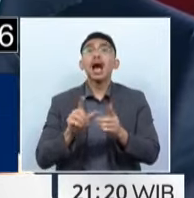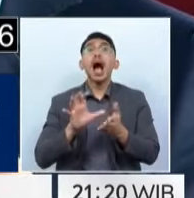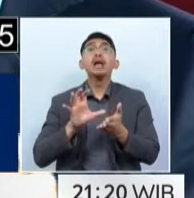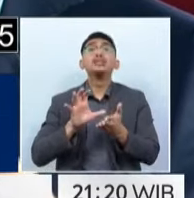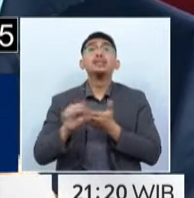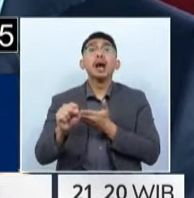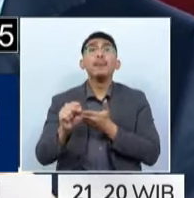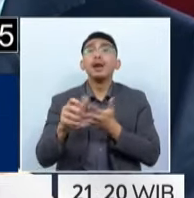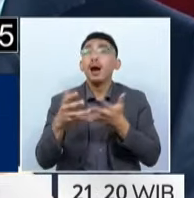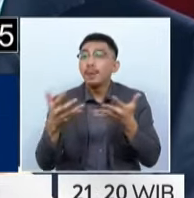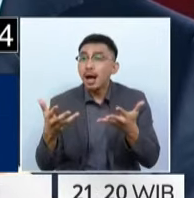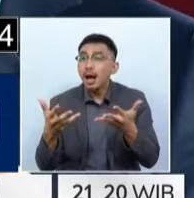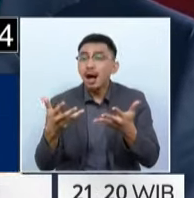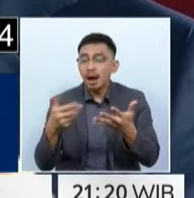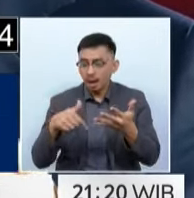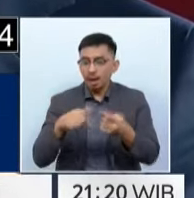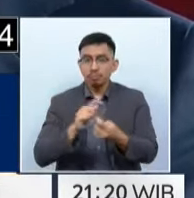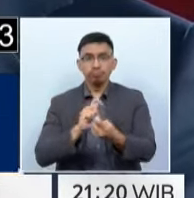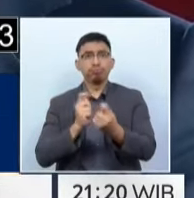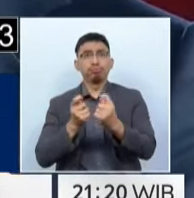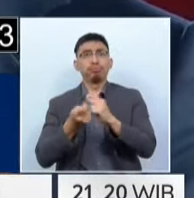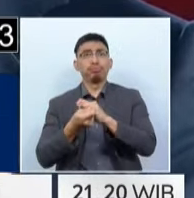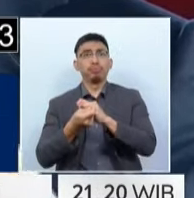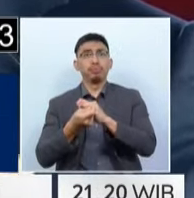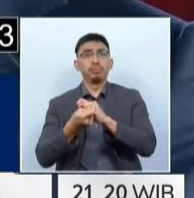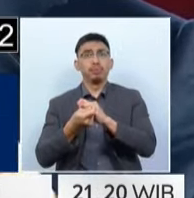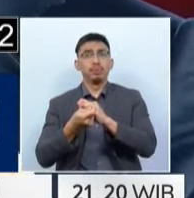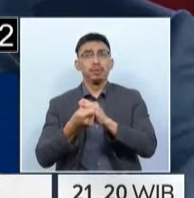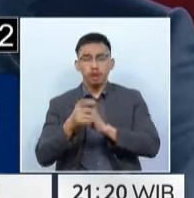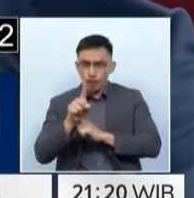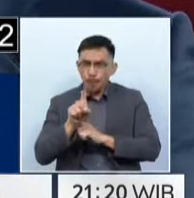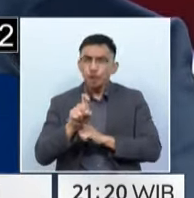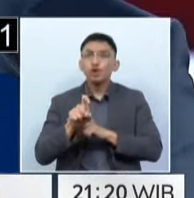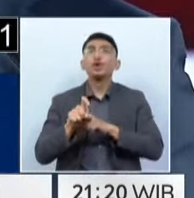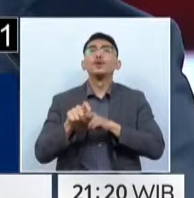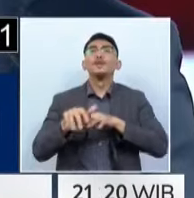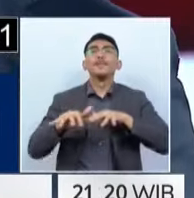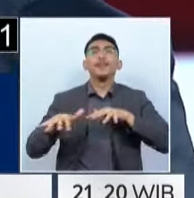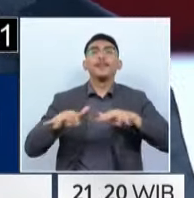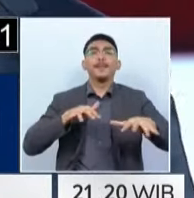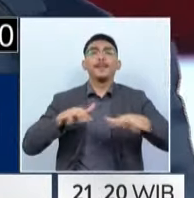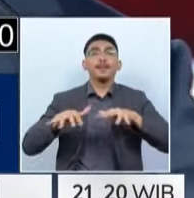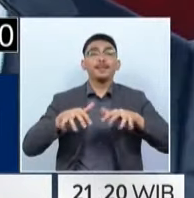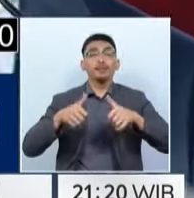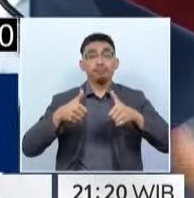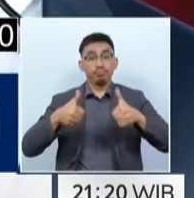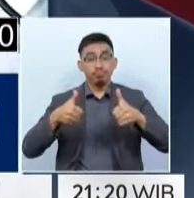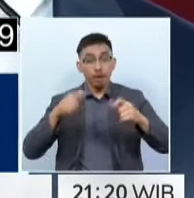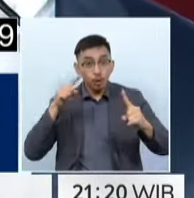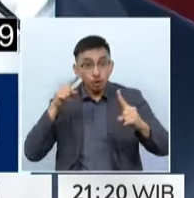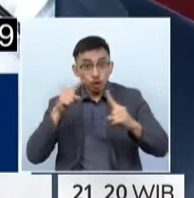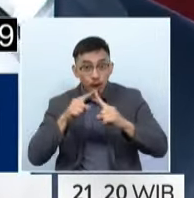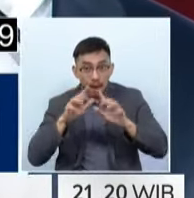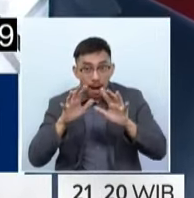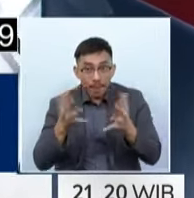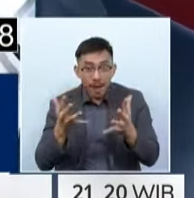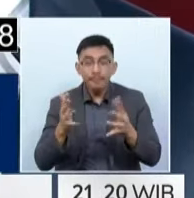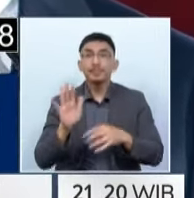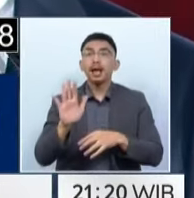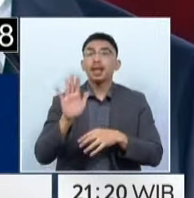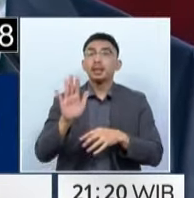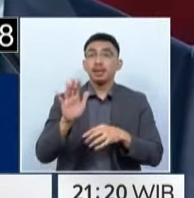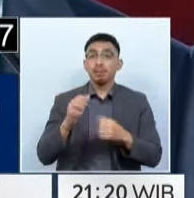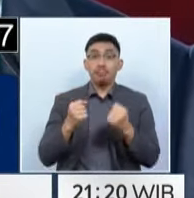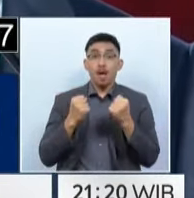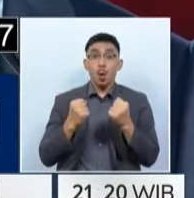Itulah sebabnya Mengapa kita melihat perlunya ada strategi yang baik supaya apa supaya kekuatan yang kita miliki